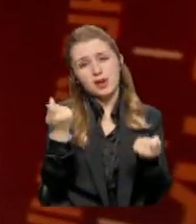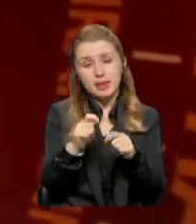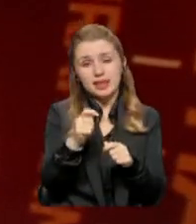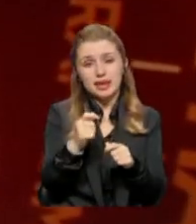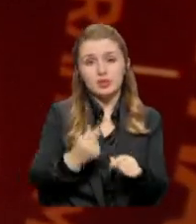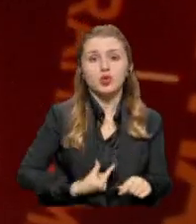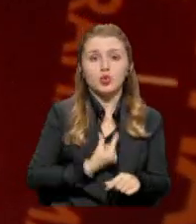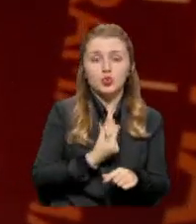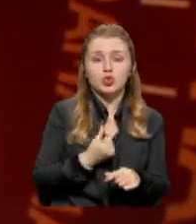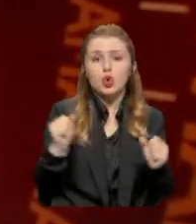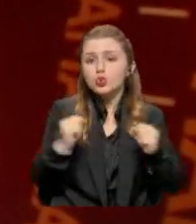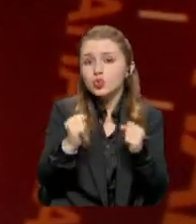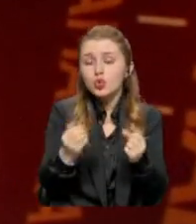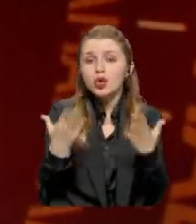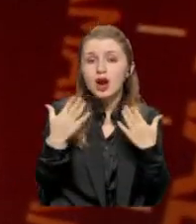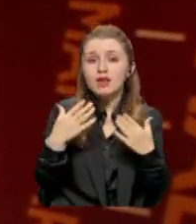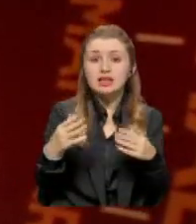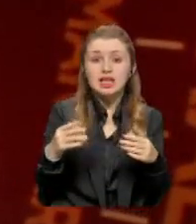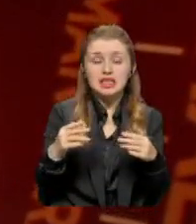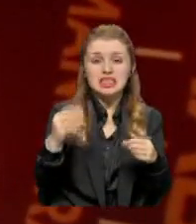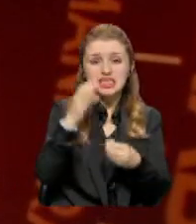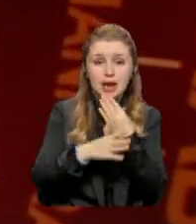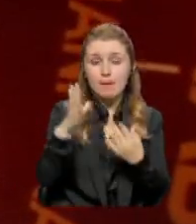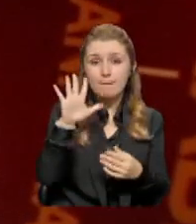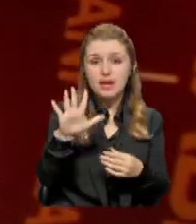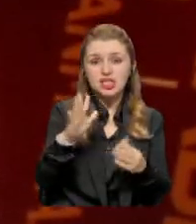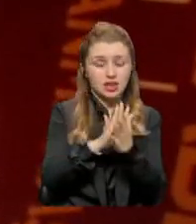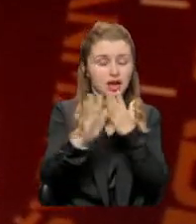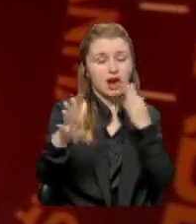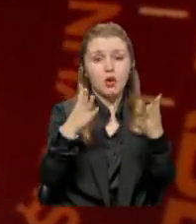kapatırım umuduyla o soğuk havada sabahın 5'inde 4'ünde sıraya giren milyonlar.